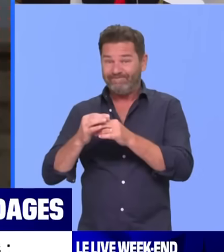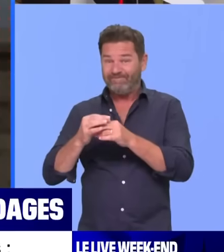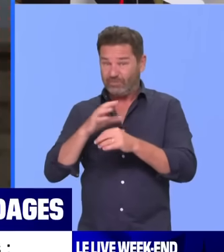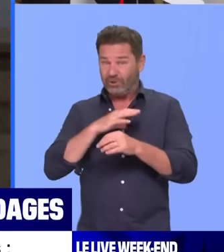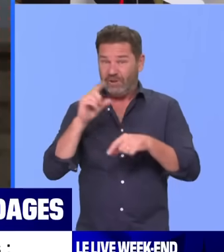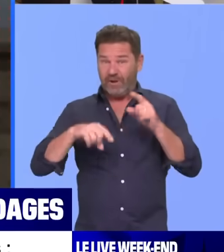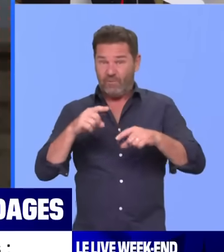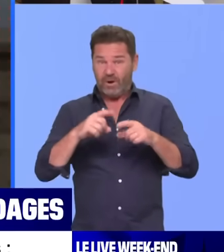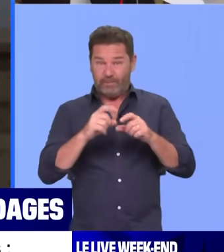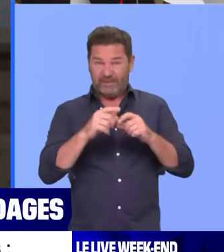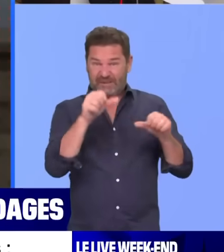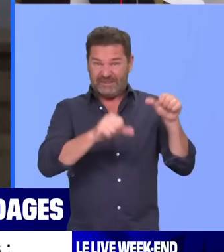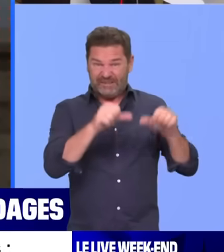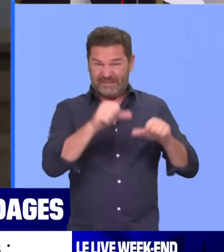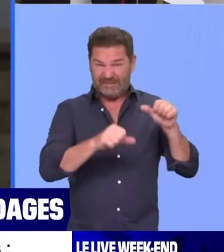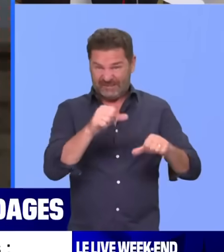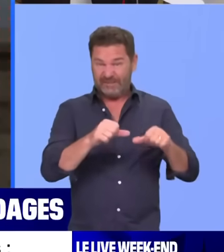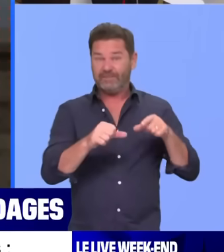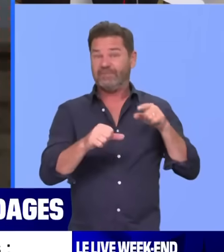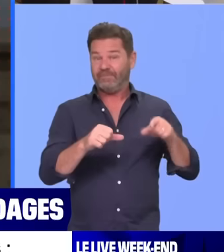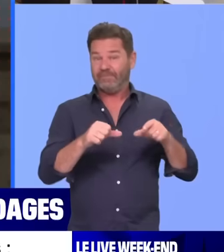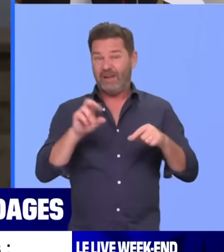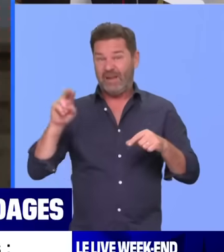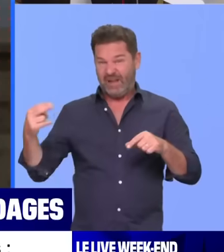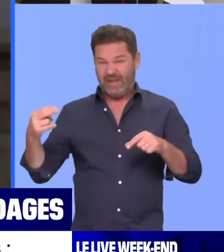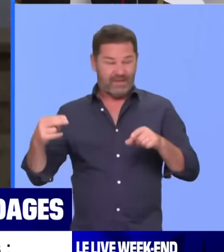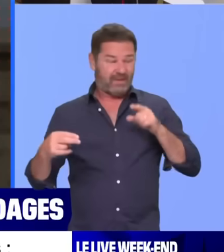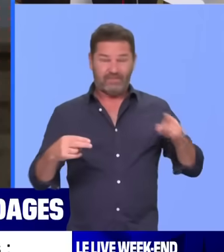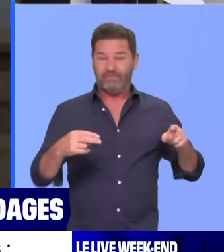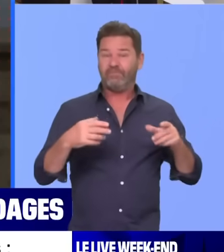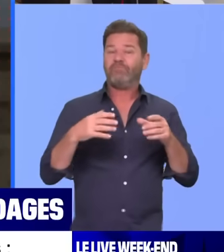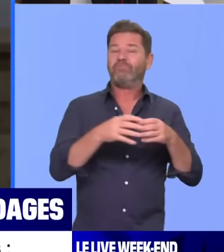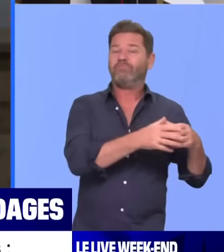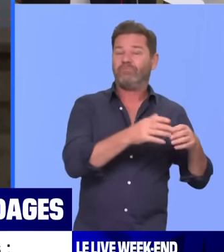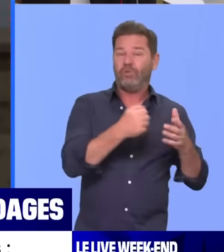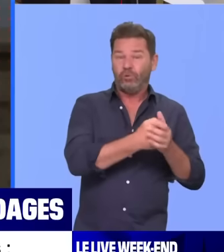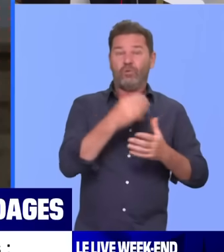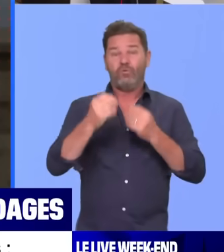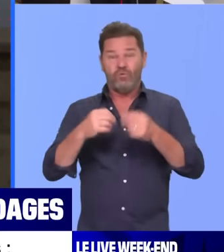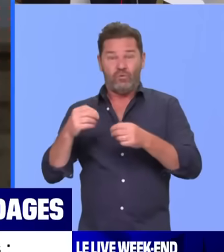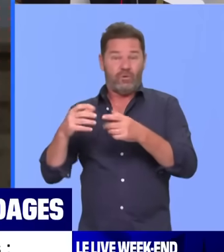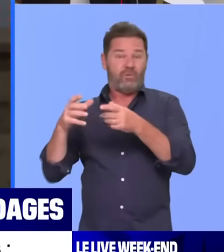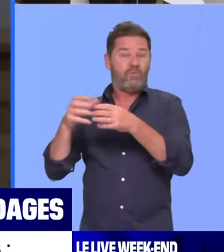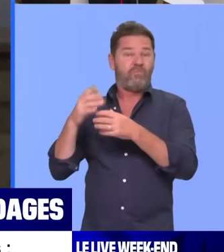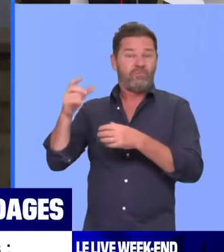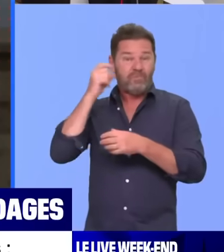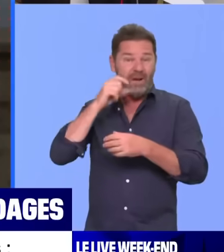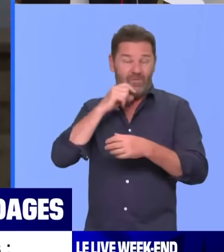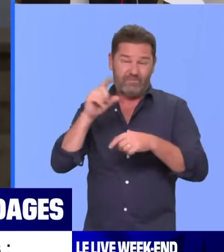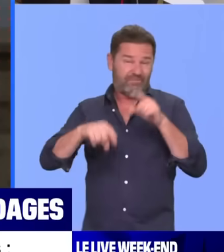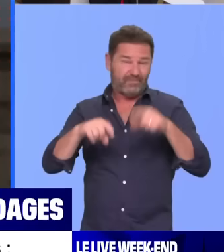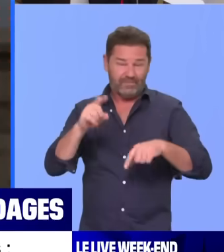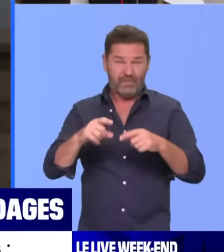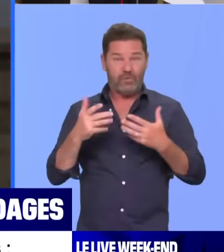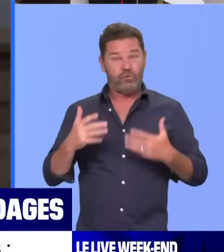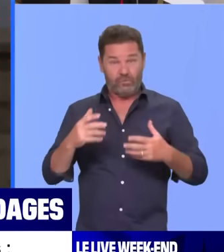national donc je veux dire aux gens y compris les gens qui viennent me voir dans la rue il y en a plein des gens qui comme moi depuis maintenant de